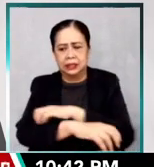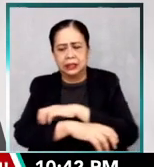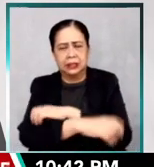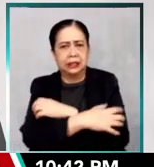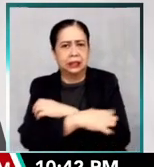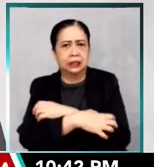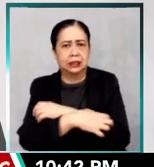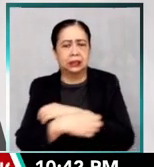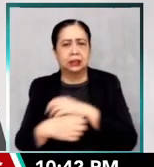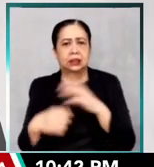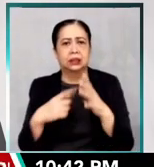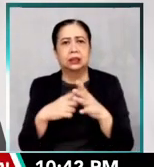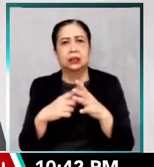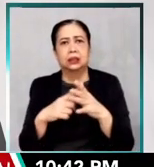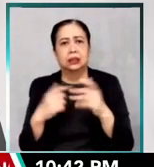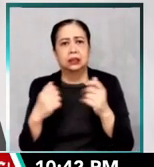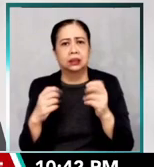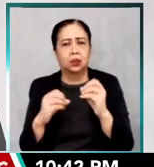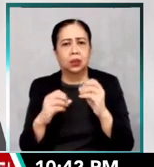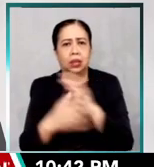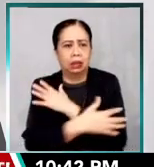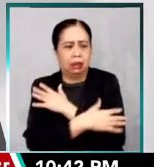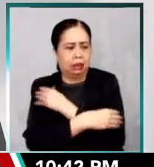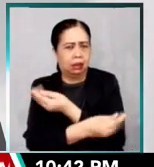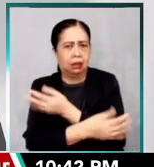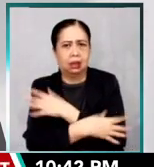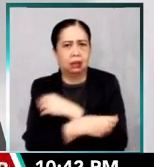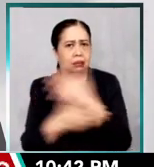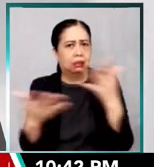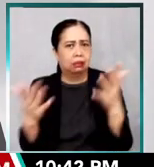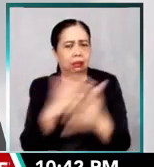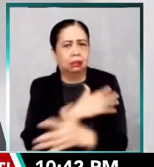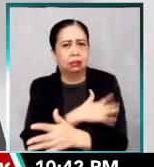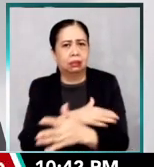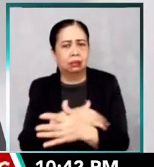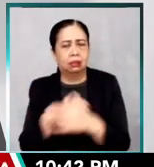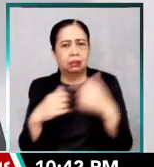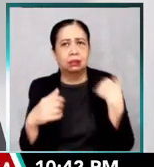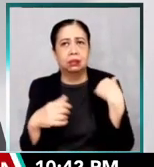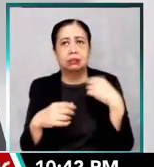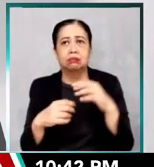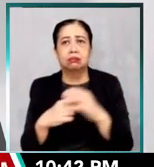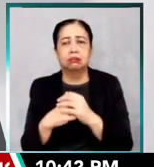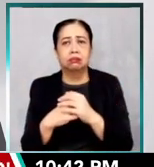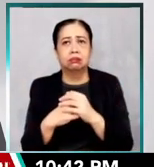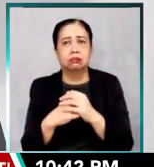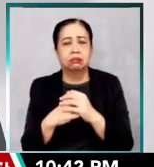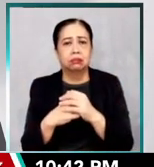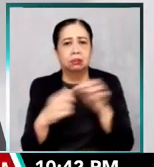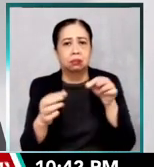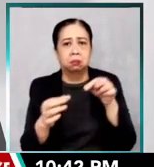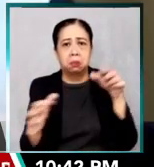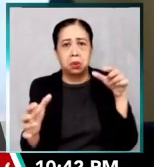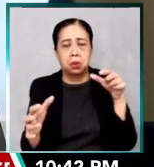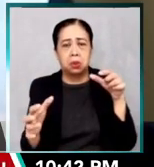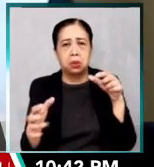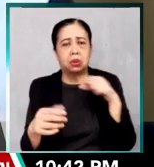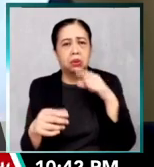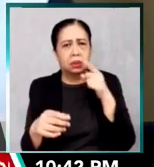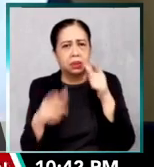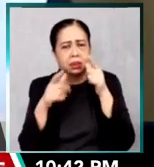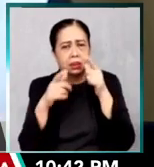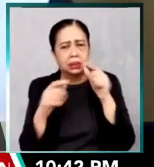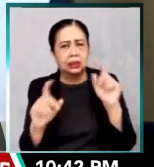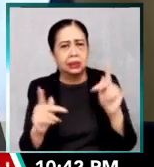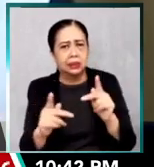Tapos wala siyang balahibo. Tapos yung tama ng yung pana dito sa may parang hita.